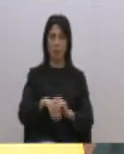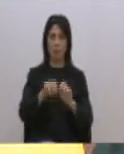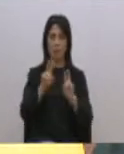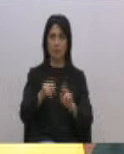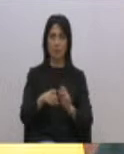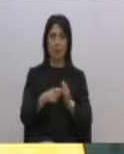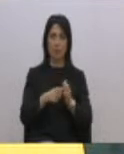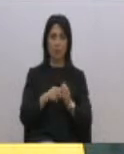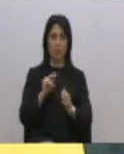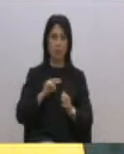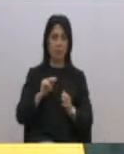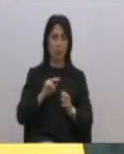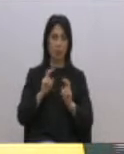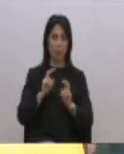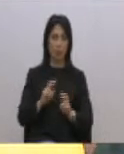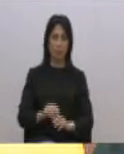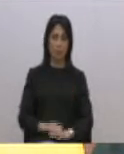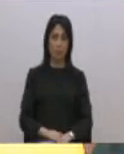სპეციალურ საგამოძიებო სამსახურის